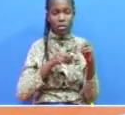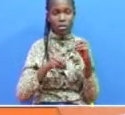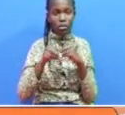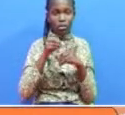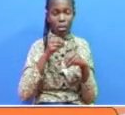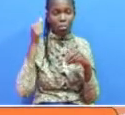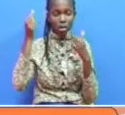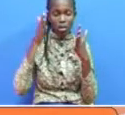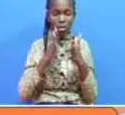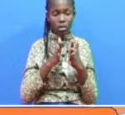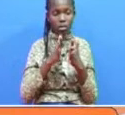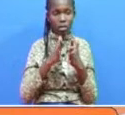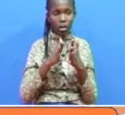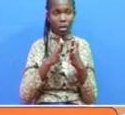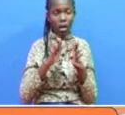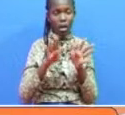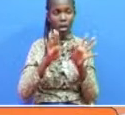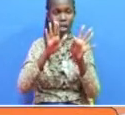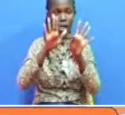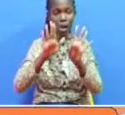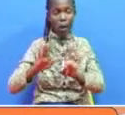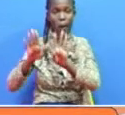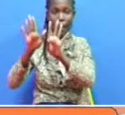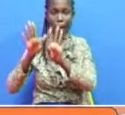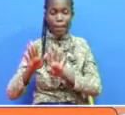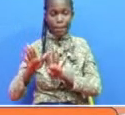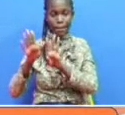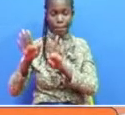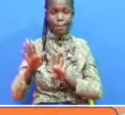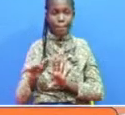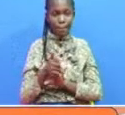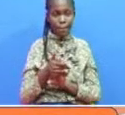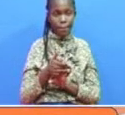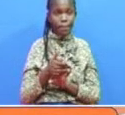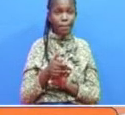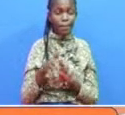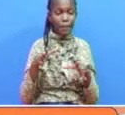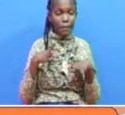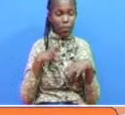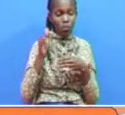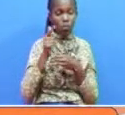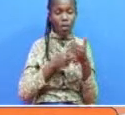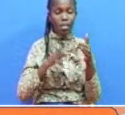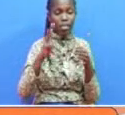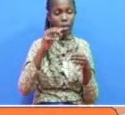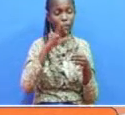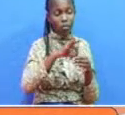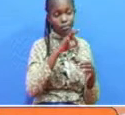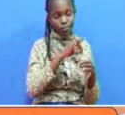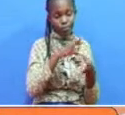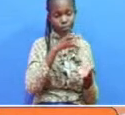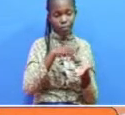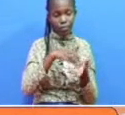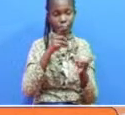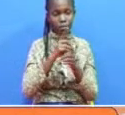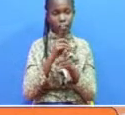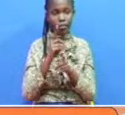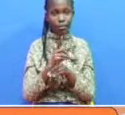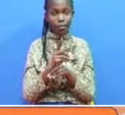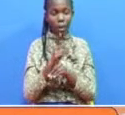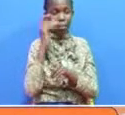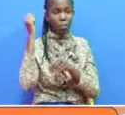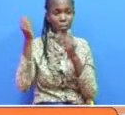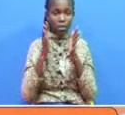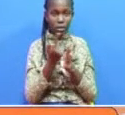utuwaiwe atetini mekoneka maende na usembania na ibinda kumesova enendi kumasakuwa ibilani kipadukanyo. Kila